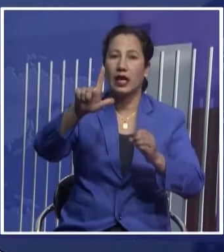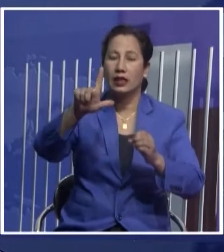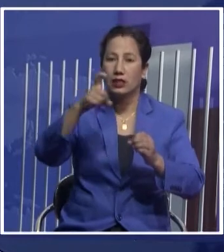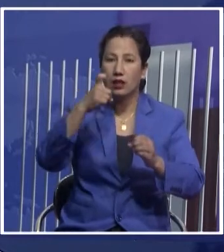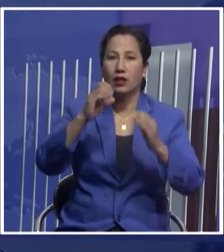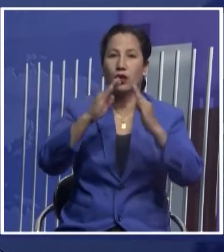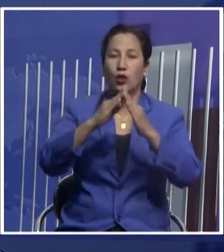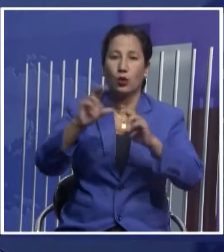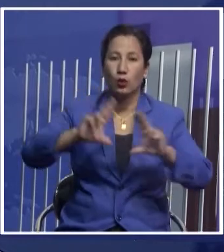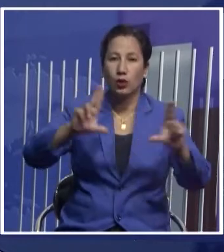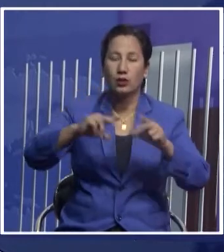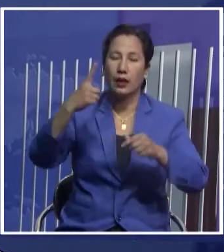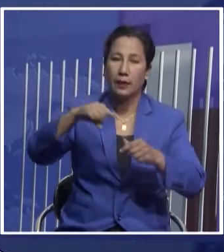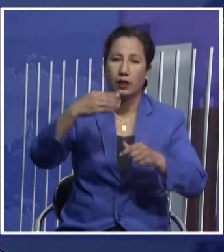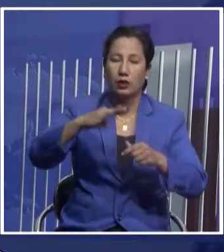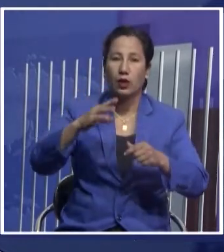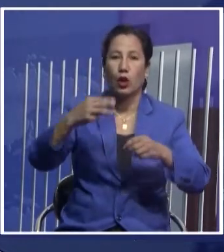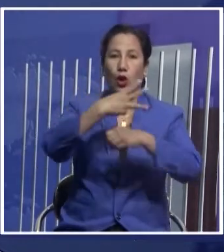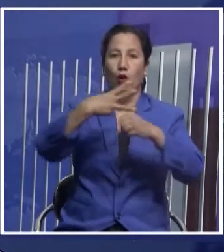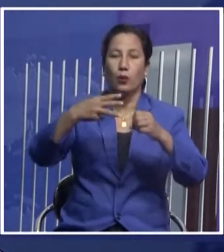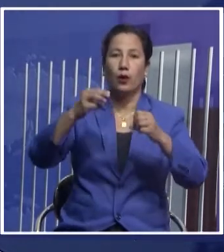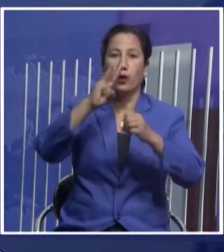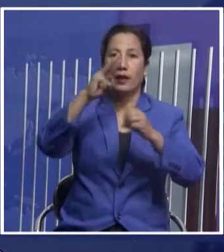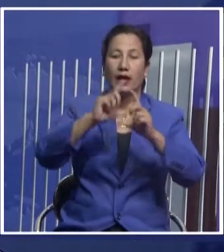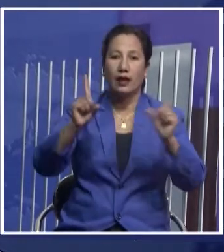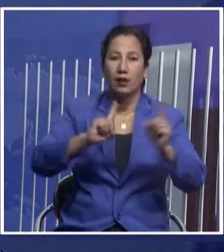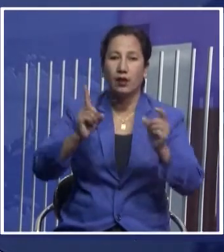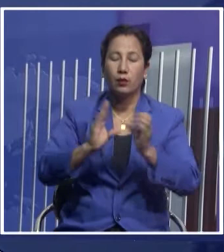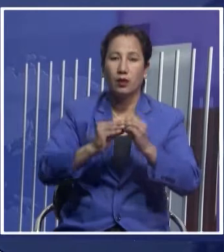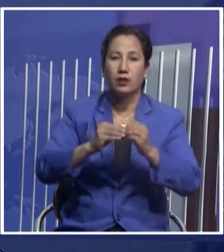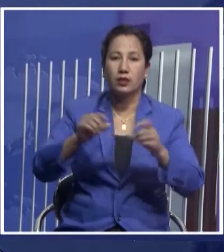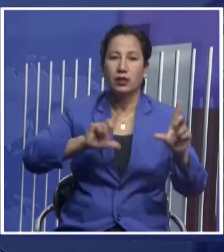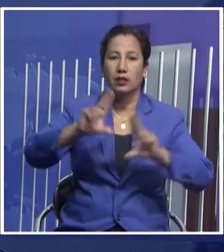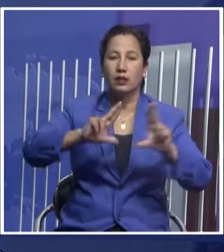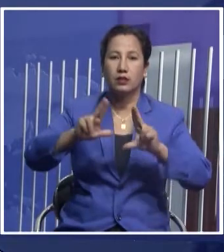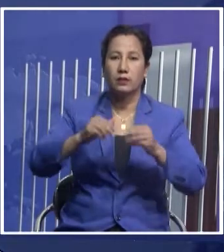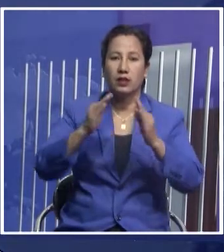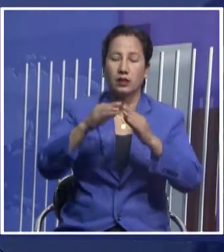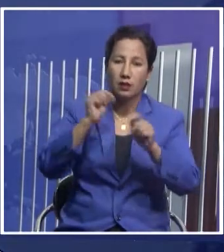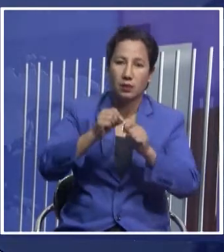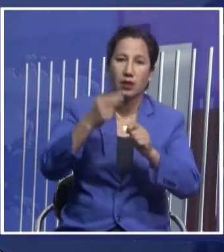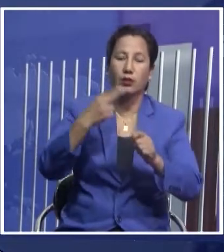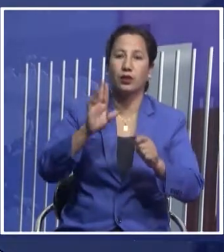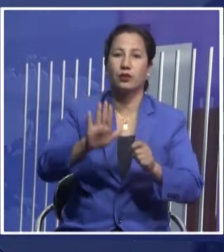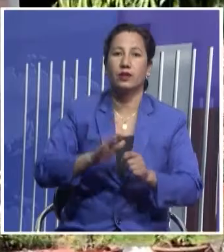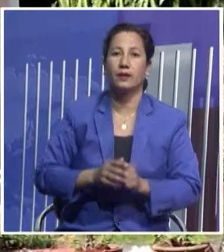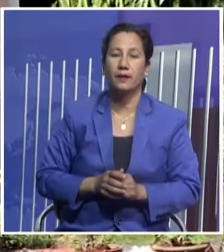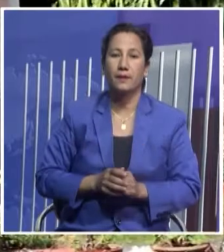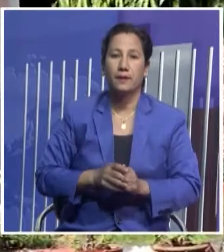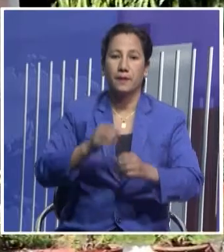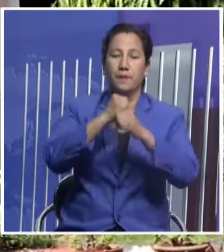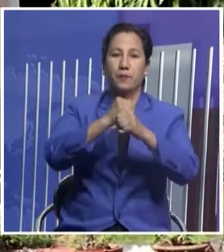घरको नक्सा पास हुने गरेकोमा उपमहानगर भएपछि नक्सा पास बिनै घरहरू निर्माण भइरहेका छन्